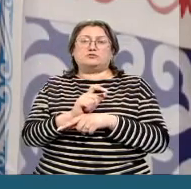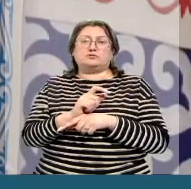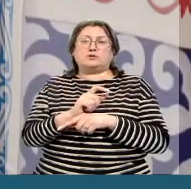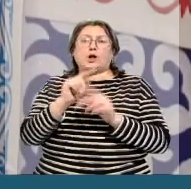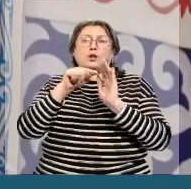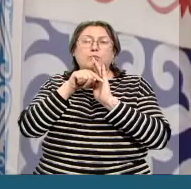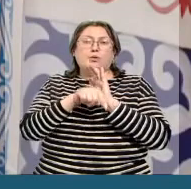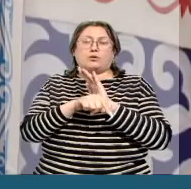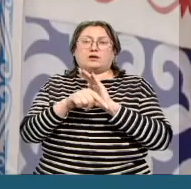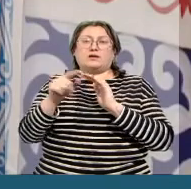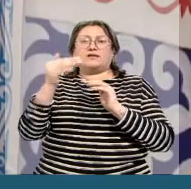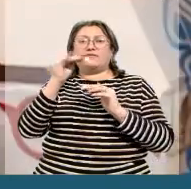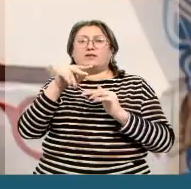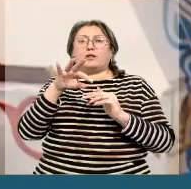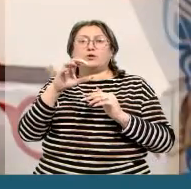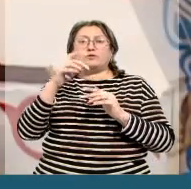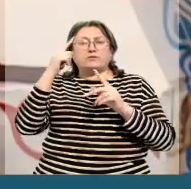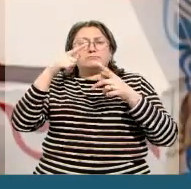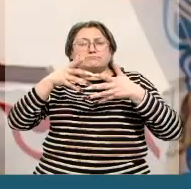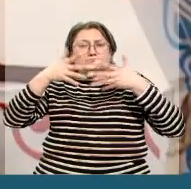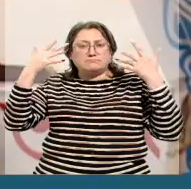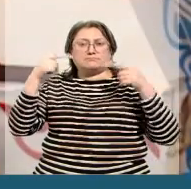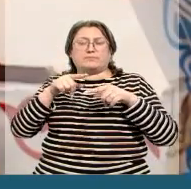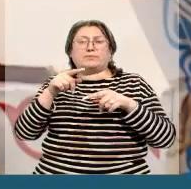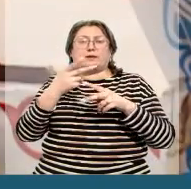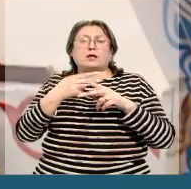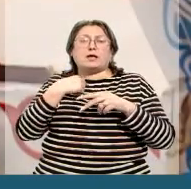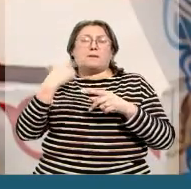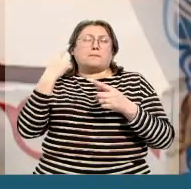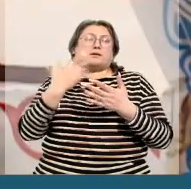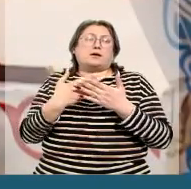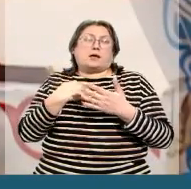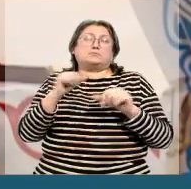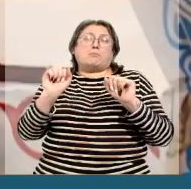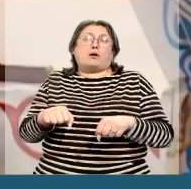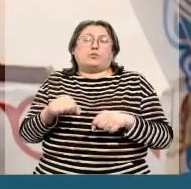очень глубокие и философские. Показал, что я смогу